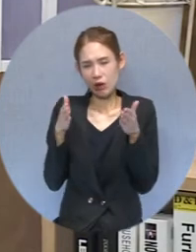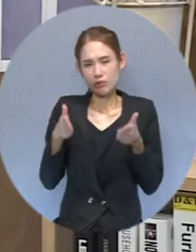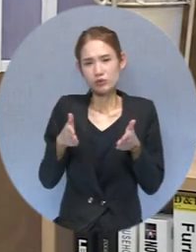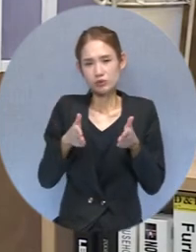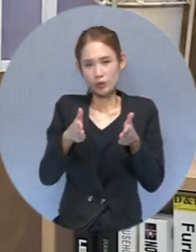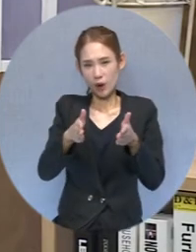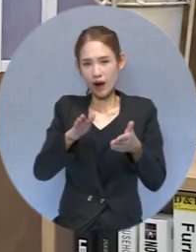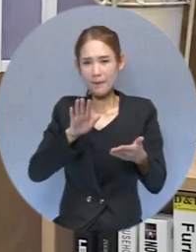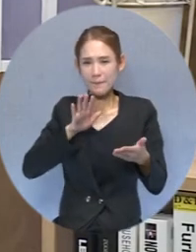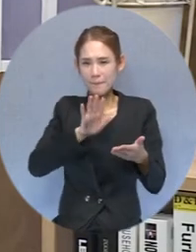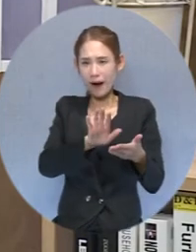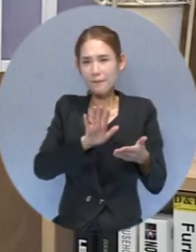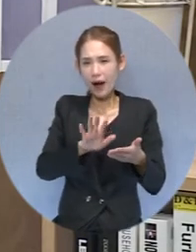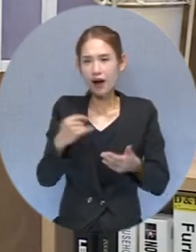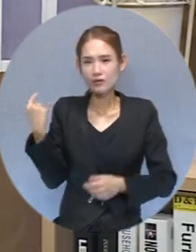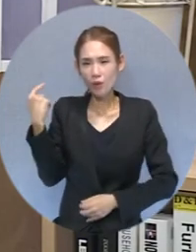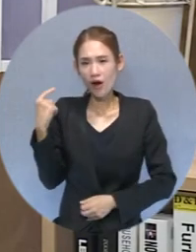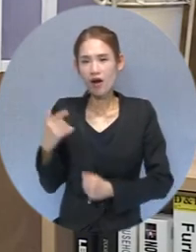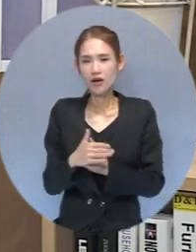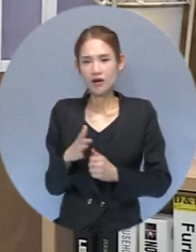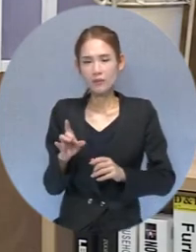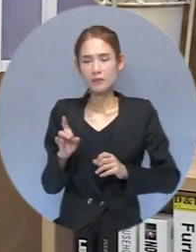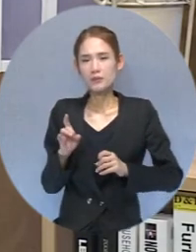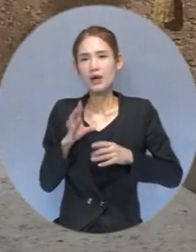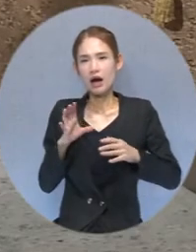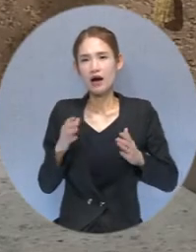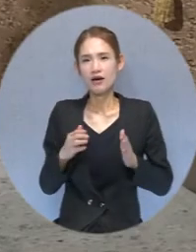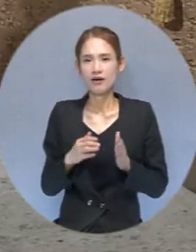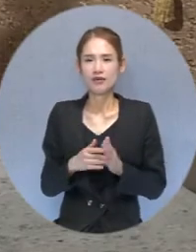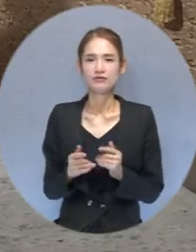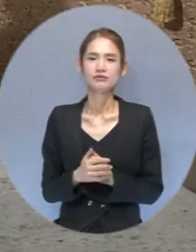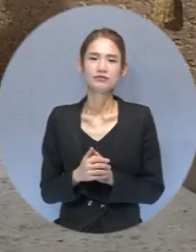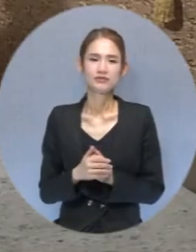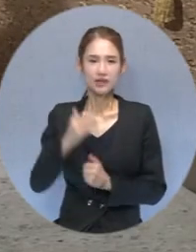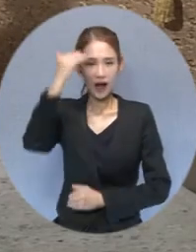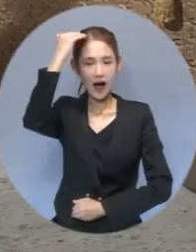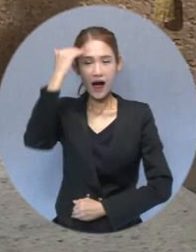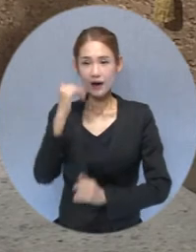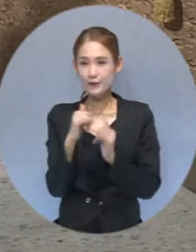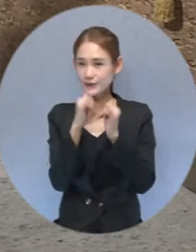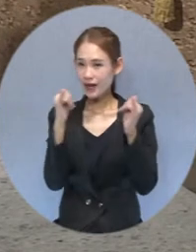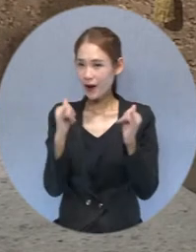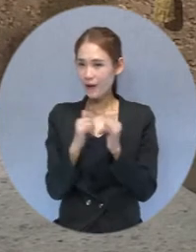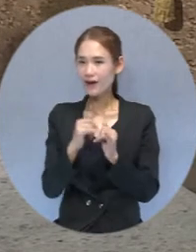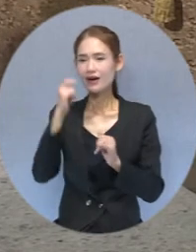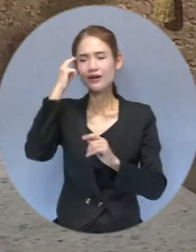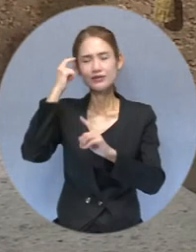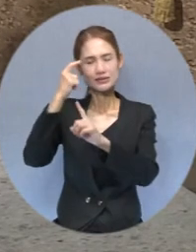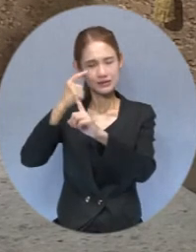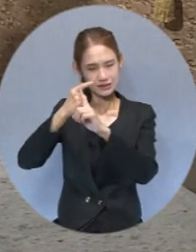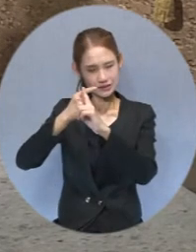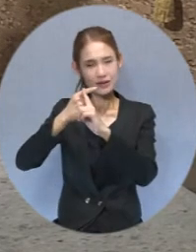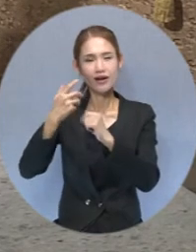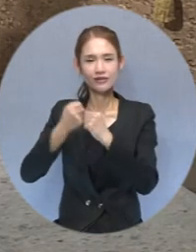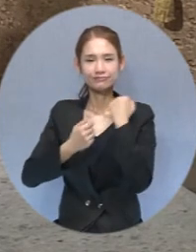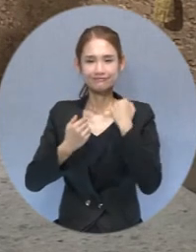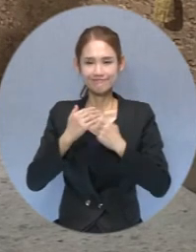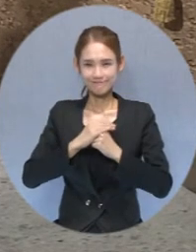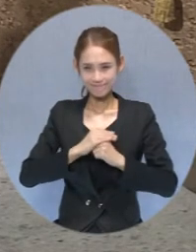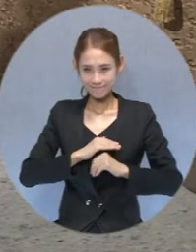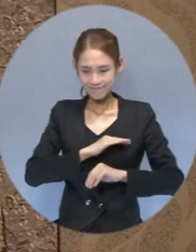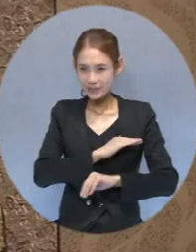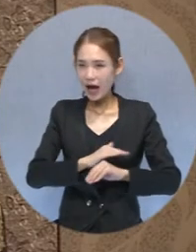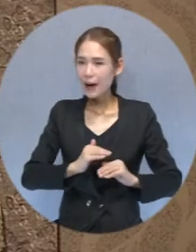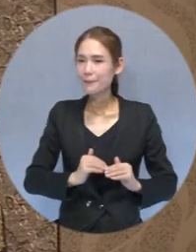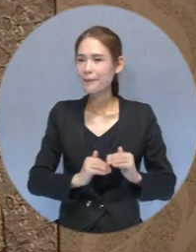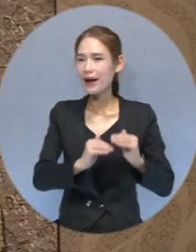빵빵 클락션을 세게 올리시니까 전 너무 놀랐거든요. 그래도 우리 사회는 네. 지금 긍정적으로 네네. 정상적으로 발전하고 있다고